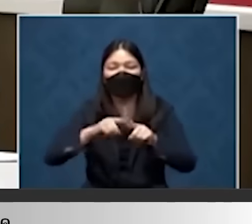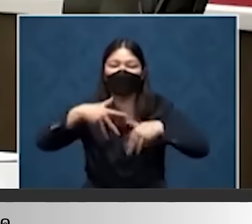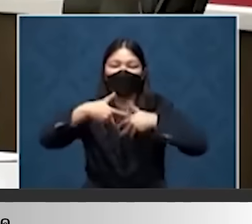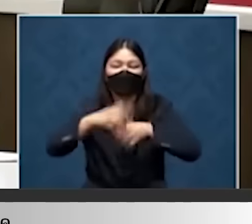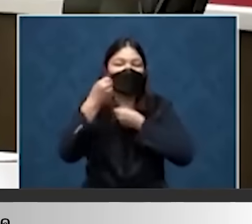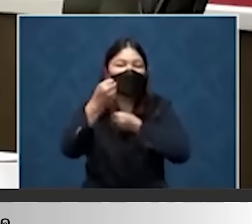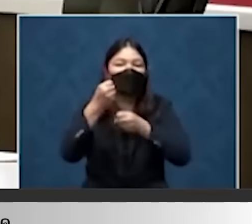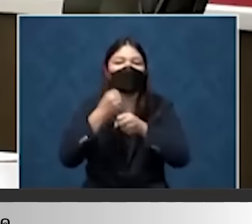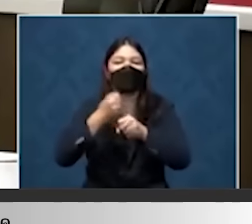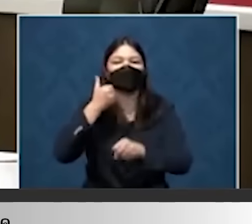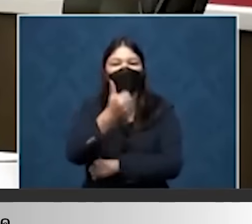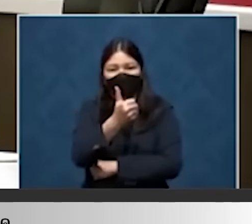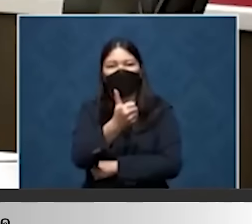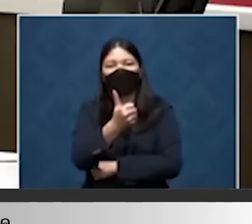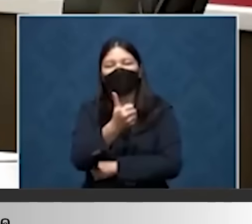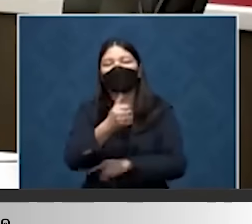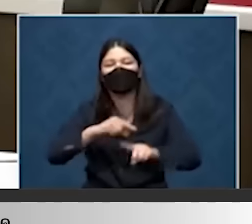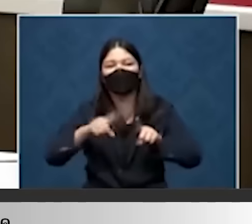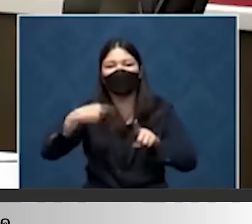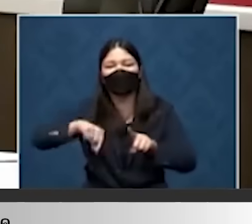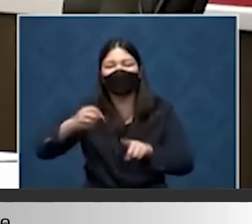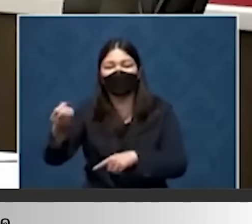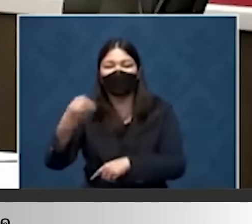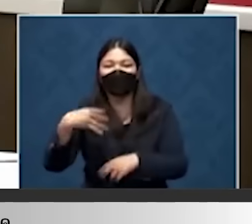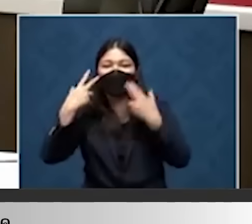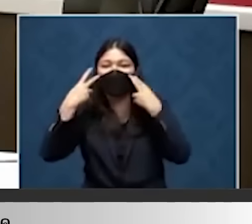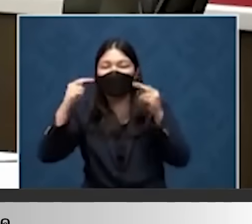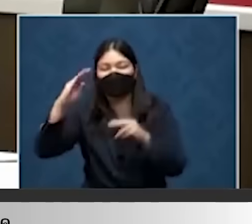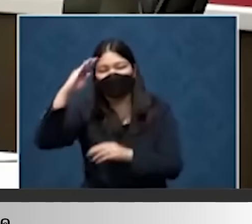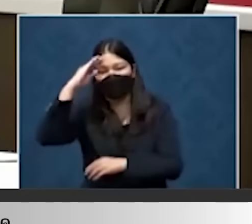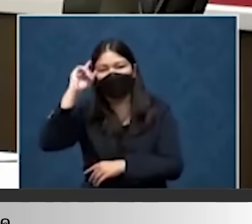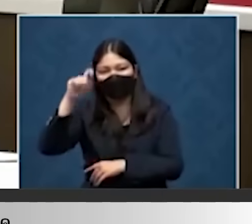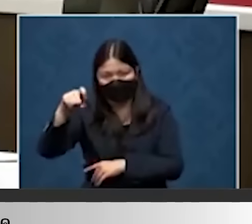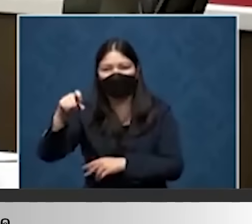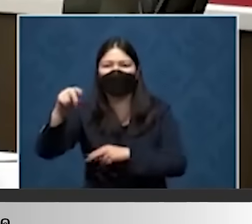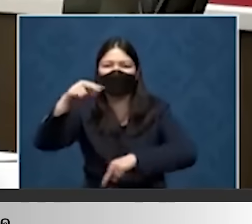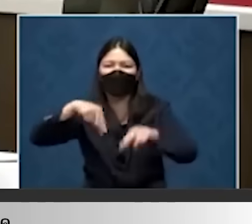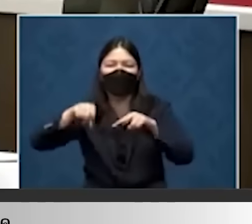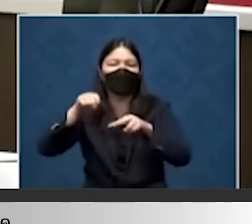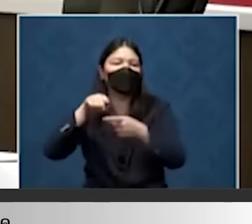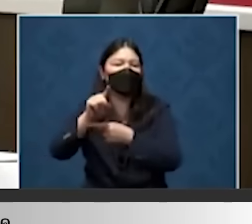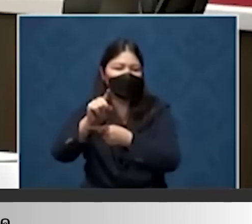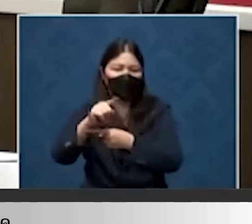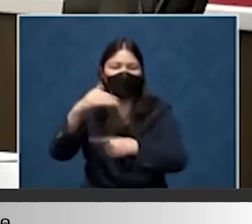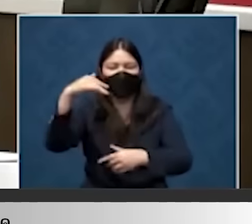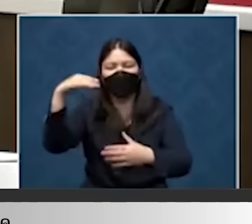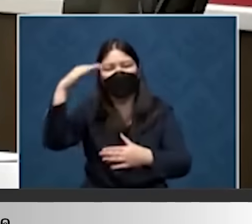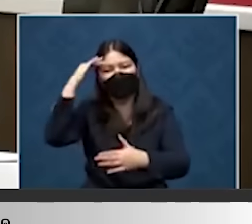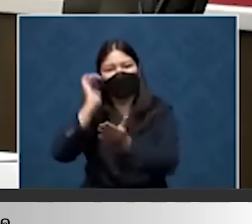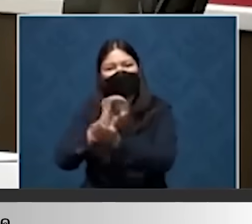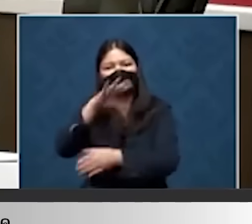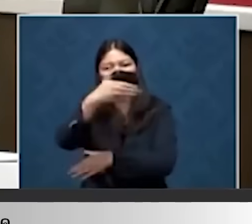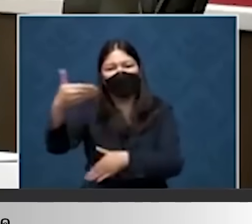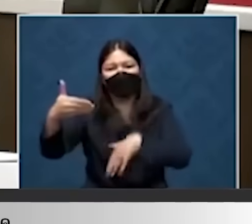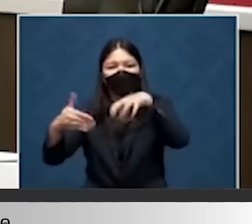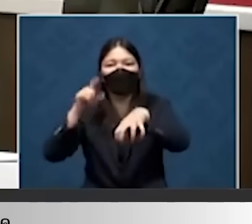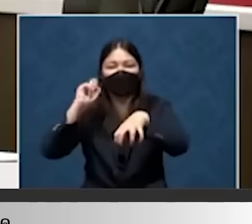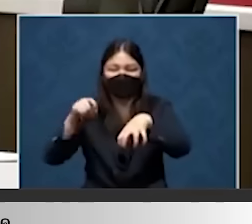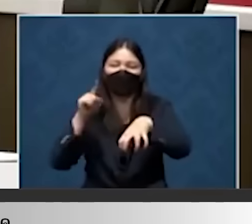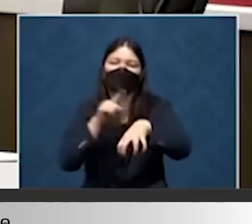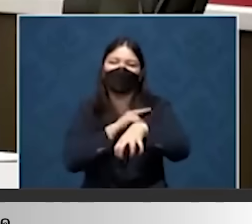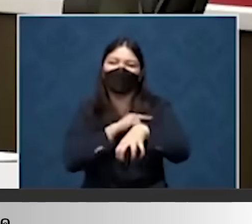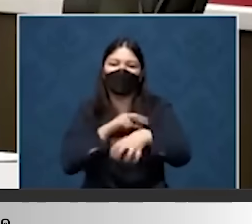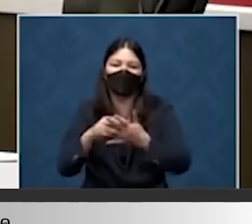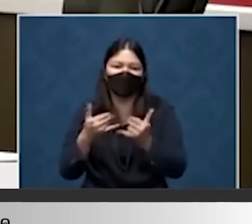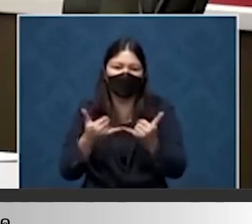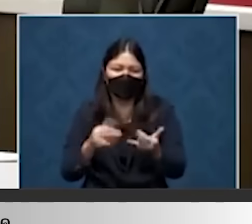มนะคะดังนั้นนายกรัฐมนตรีในฐานะกำกับดูแลสำนักงานตำรวจแห่งชาติต้องออกมาแสดงความรับผิดชอบต่อความรุ